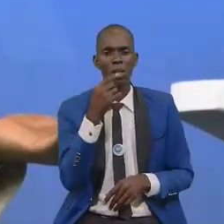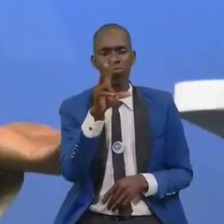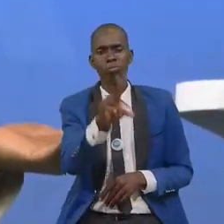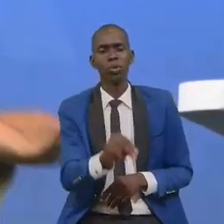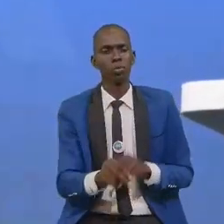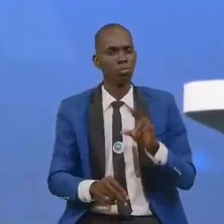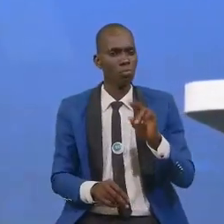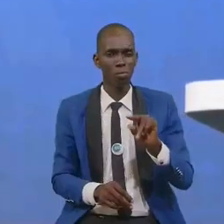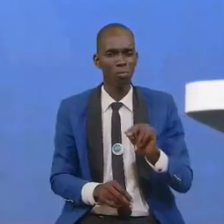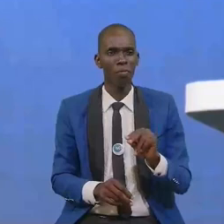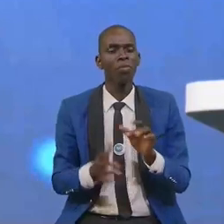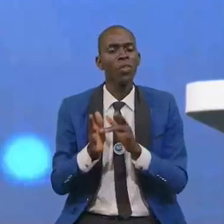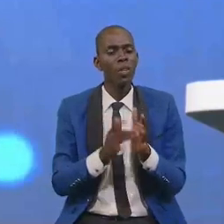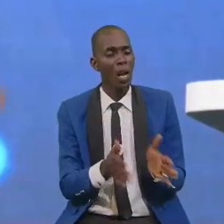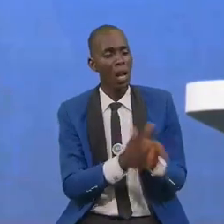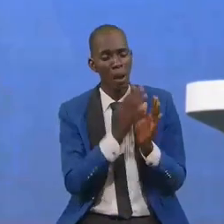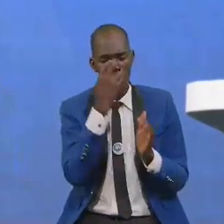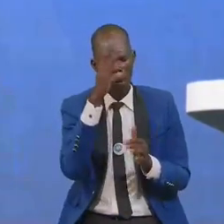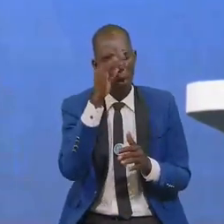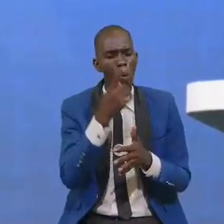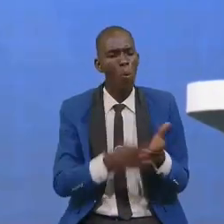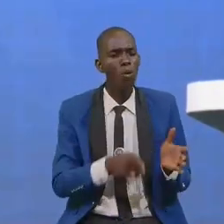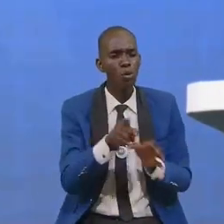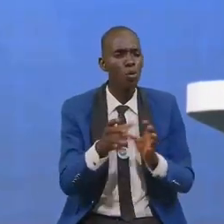qu'est-ce que veux-tu que je te fasse